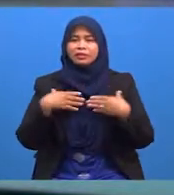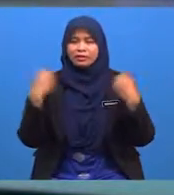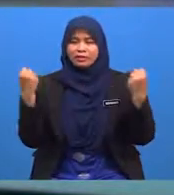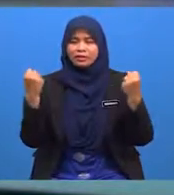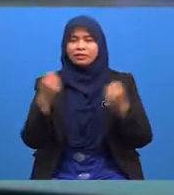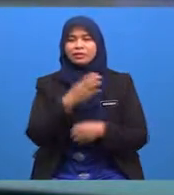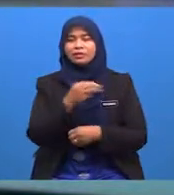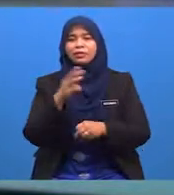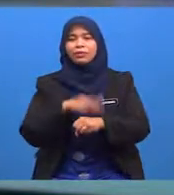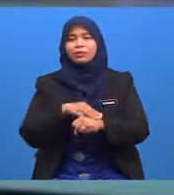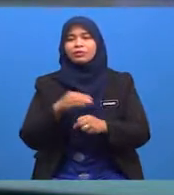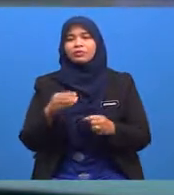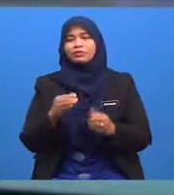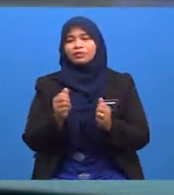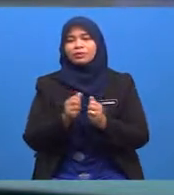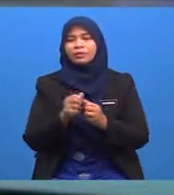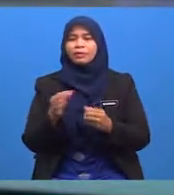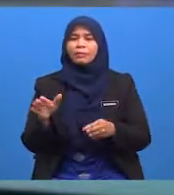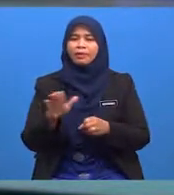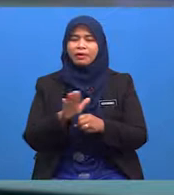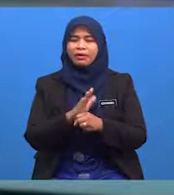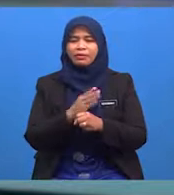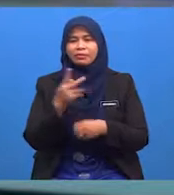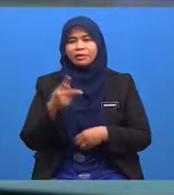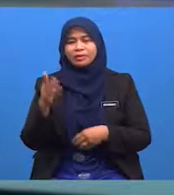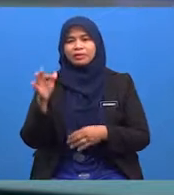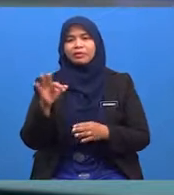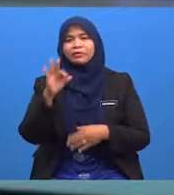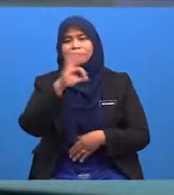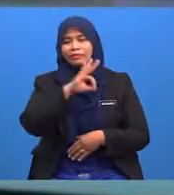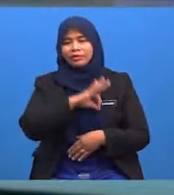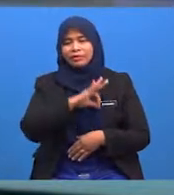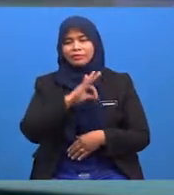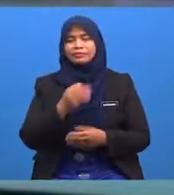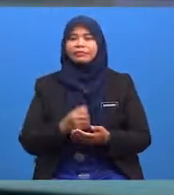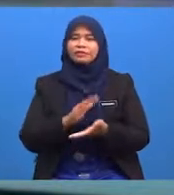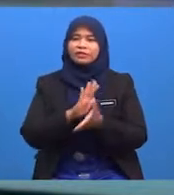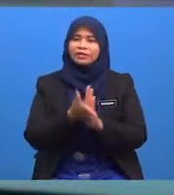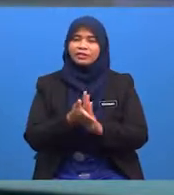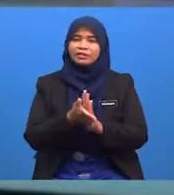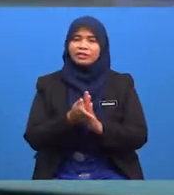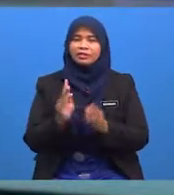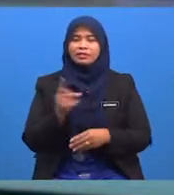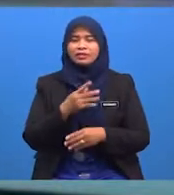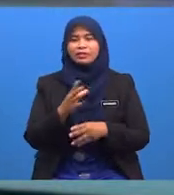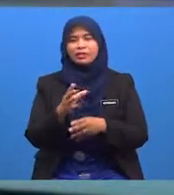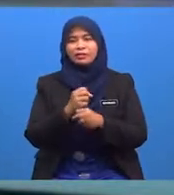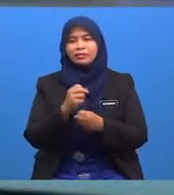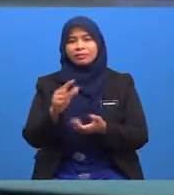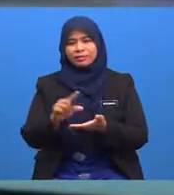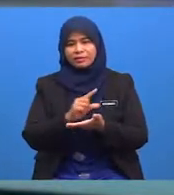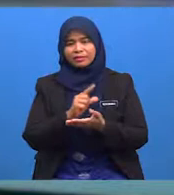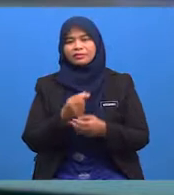ini dengan mengisi pelbagai perkara yang berfaedah. Niscaya, pulangan dan ganjarannya akan kita